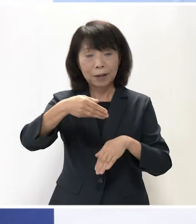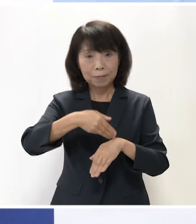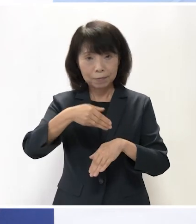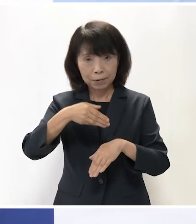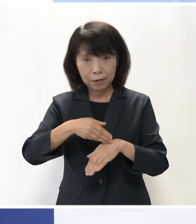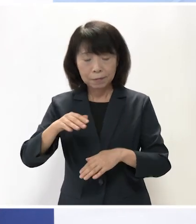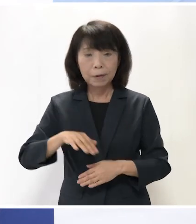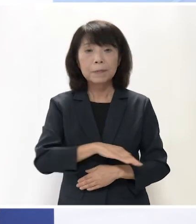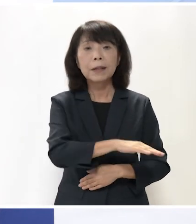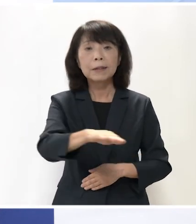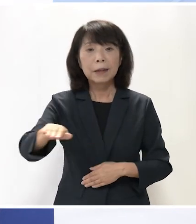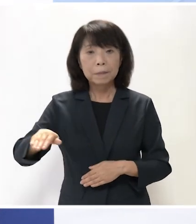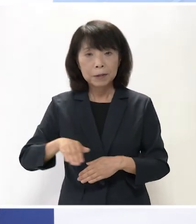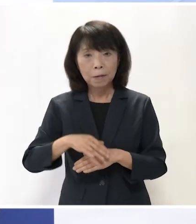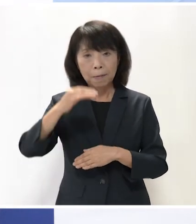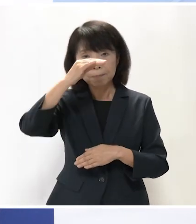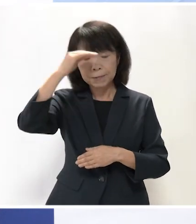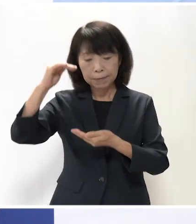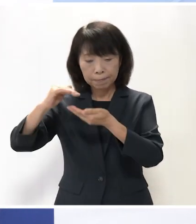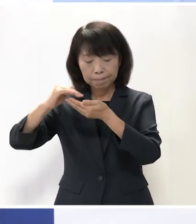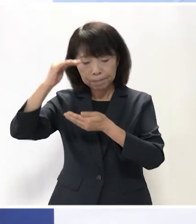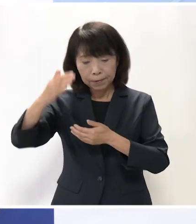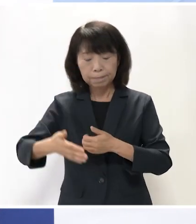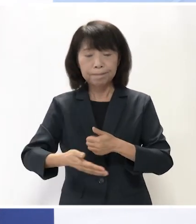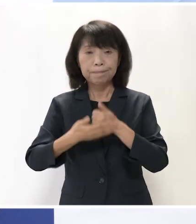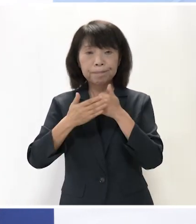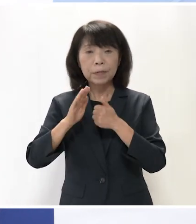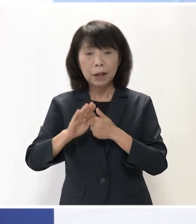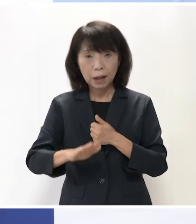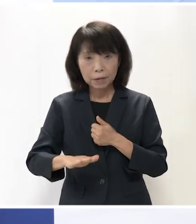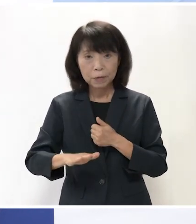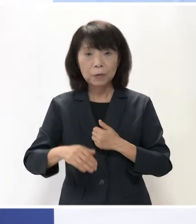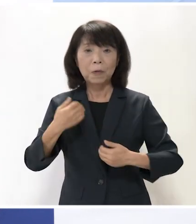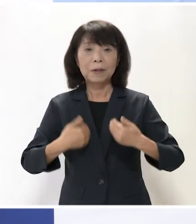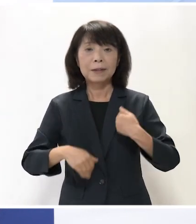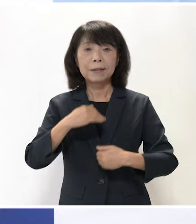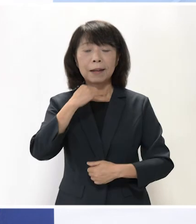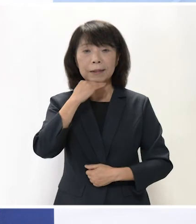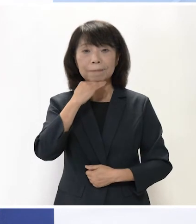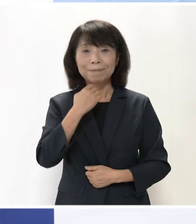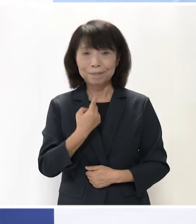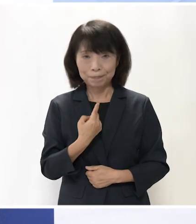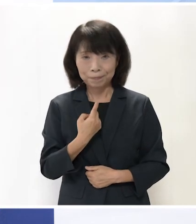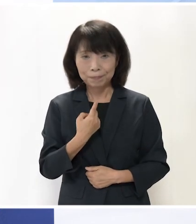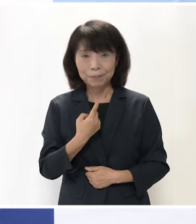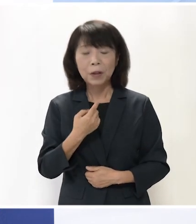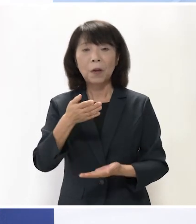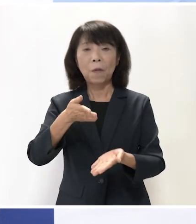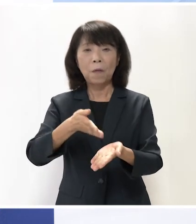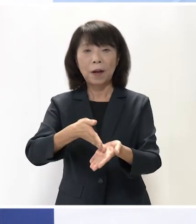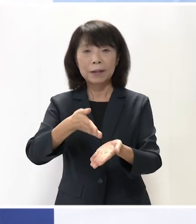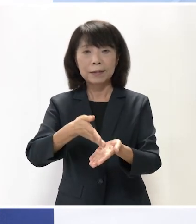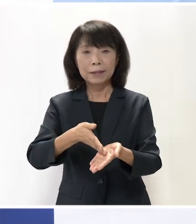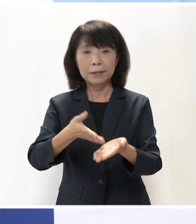様にとって実り大きいものになりますことを期待いたしまして、私から